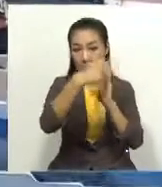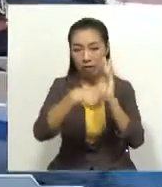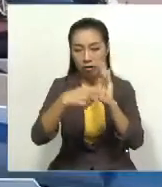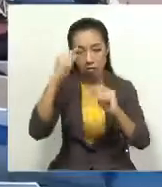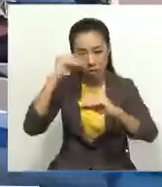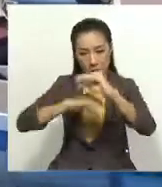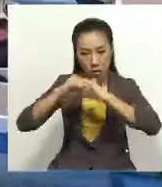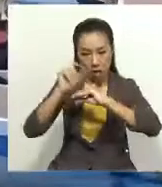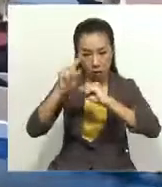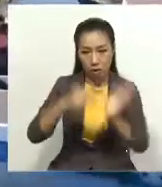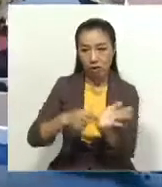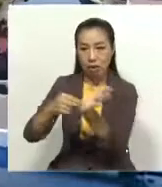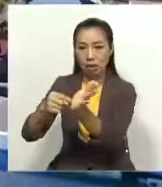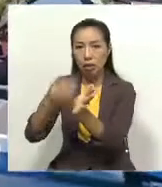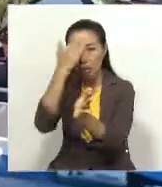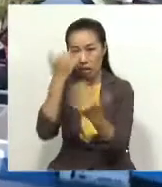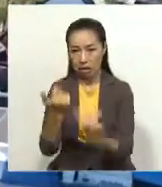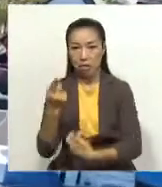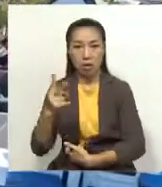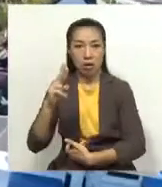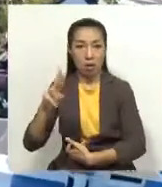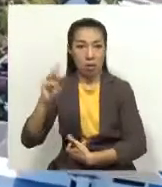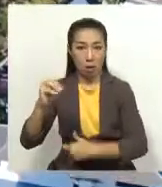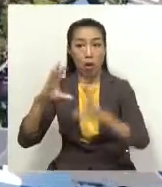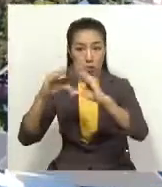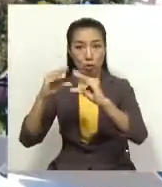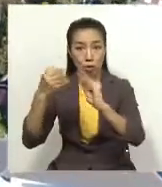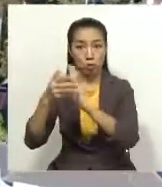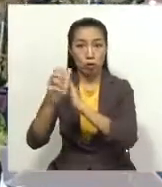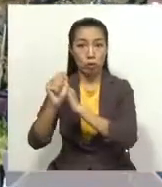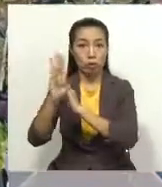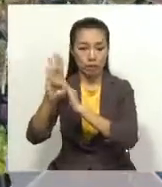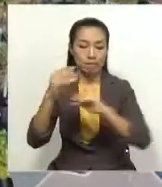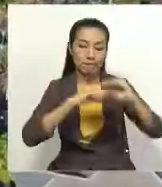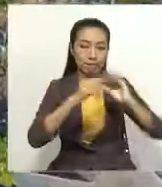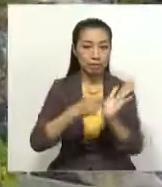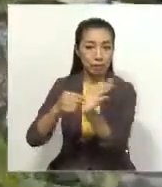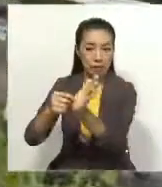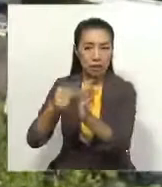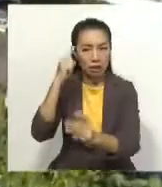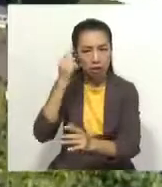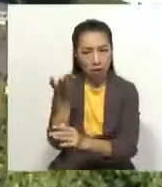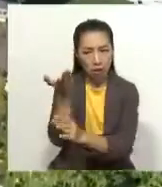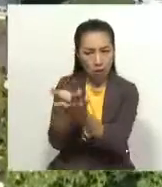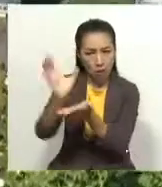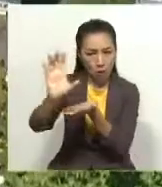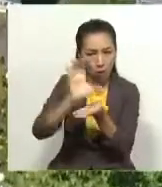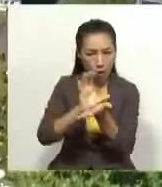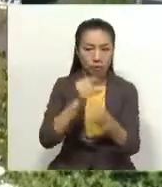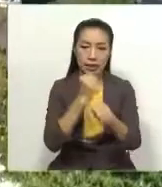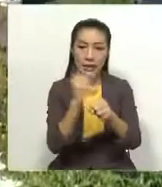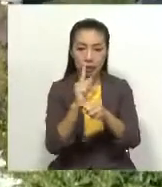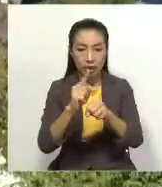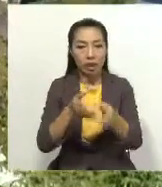การเร่งด่วนในโอกาสที่มีการประชุมครม.สัญจรที่จังหวัดอุบลราชธานีโดยเตรียมเสนอของบประมาณขยายโครงข่ายคมนาค